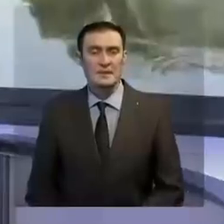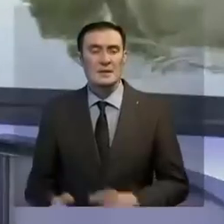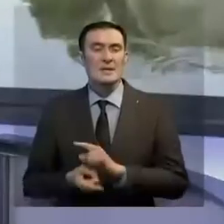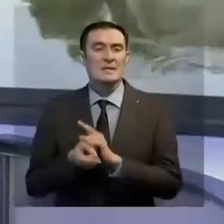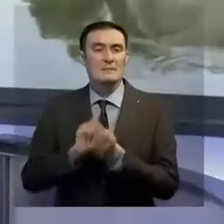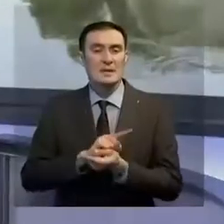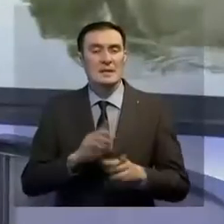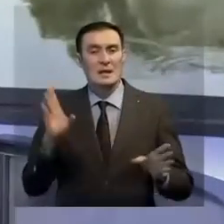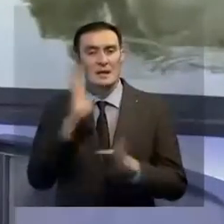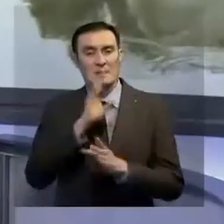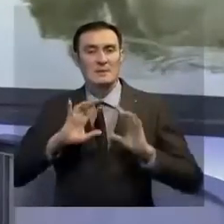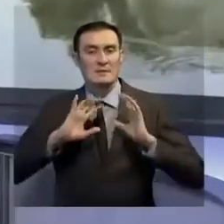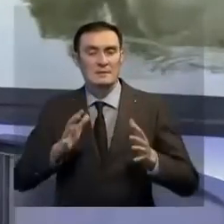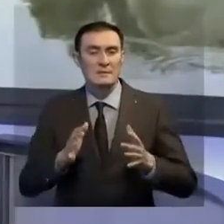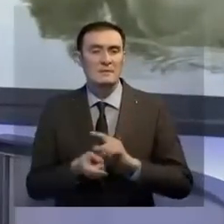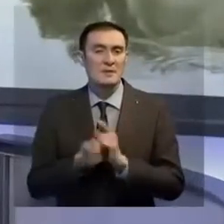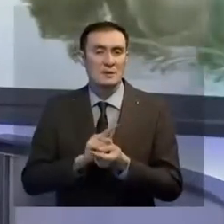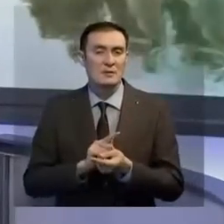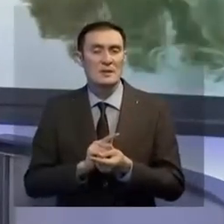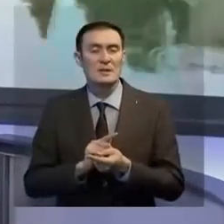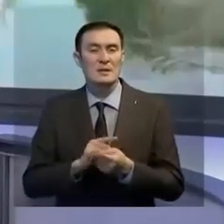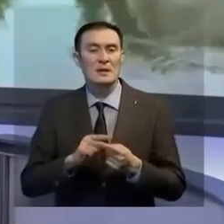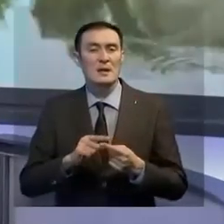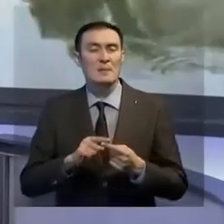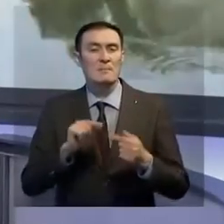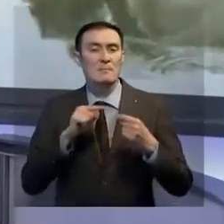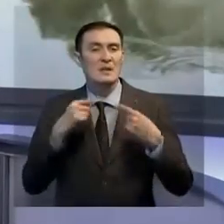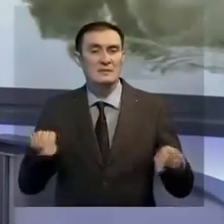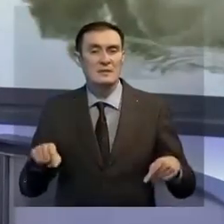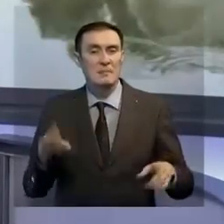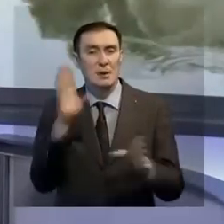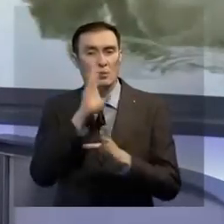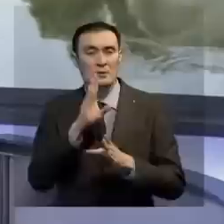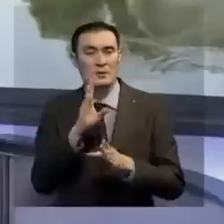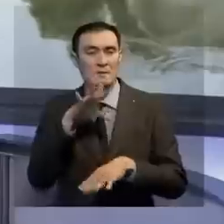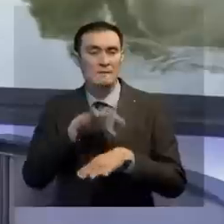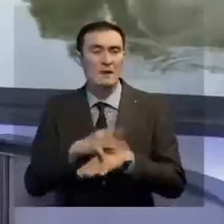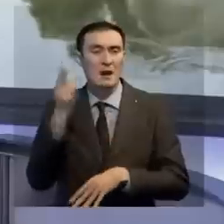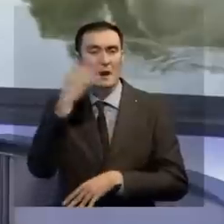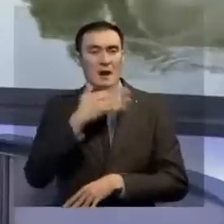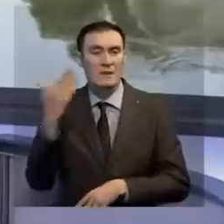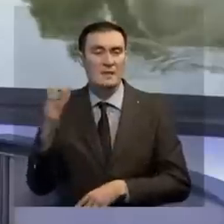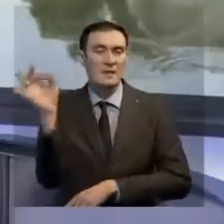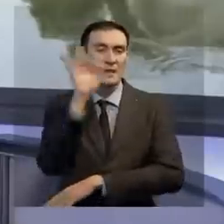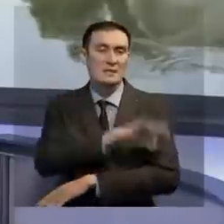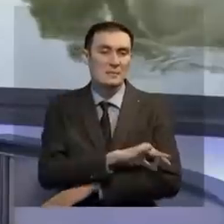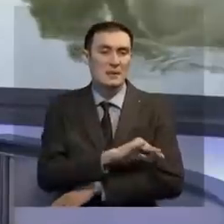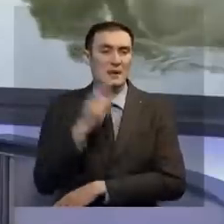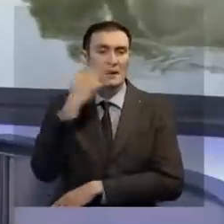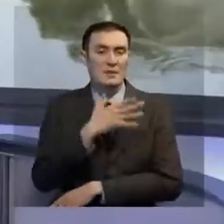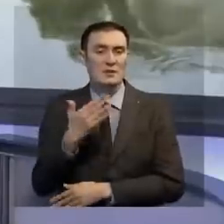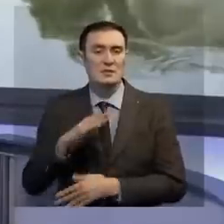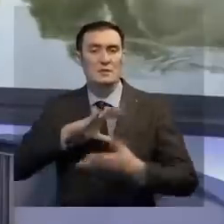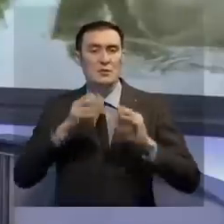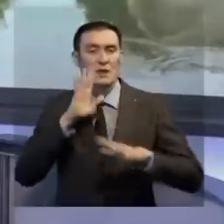Еще о событиях в мире. Изменение климата провоцирует диаметрально противоположные погодные явления в Африке. На западе континента борются